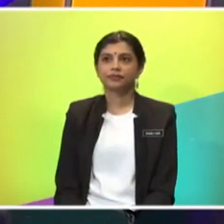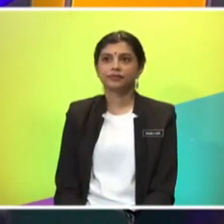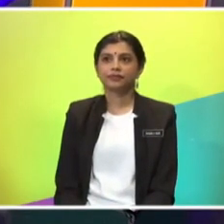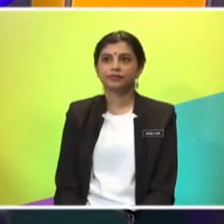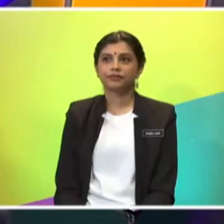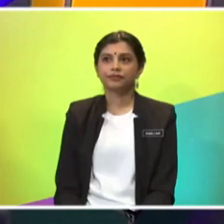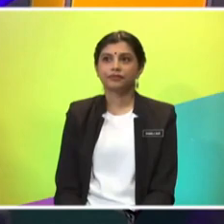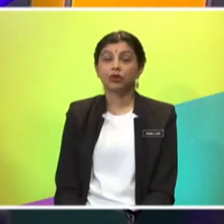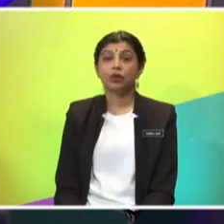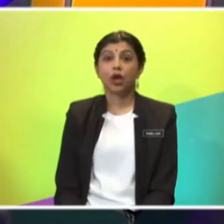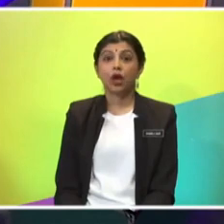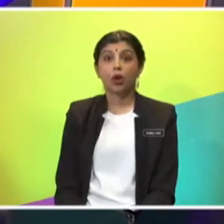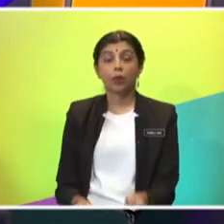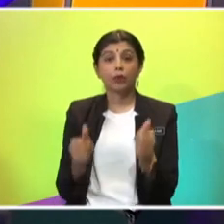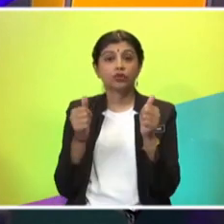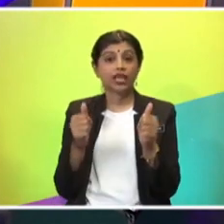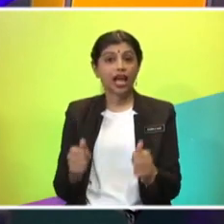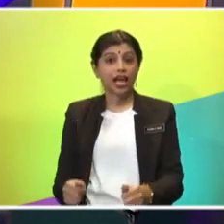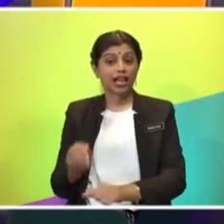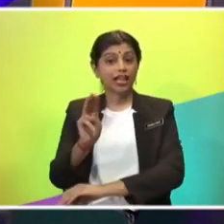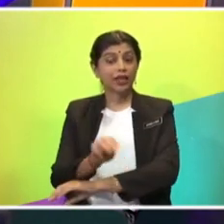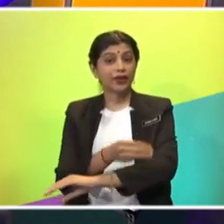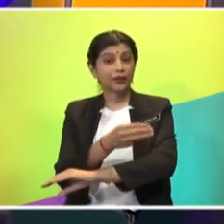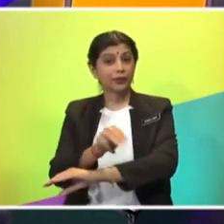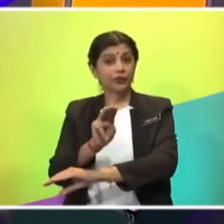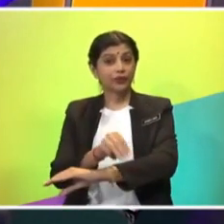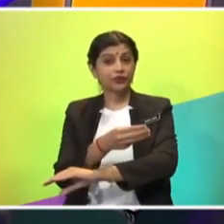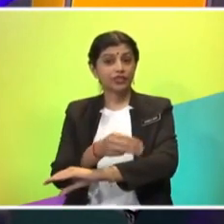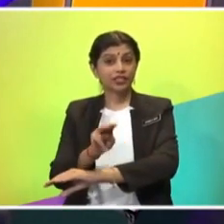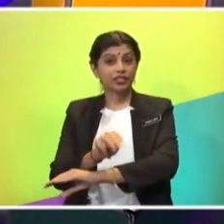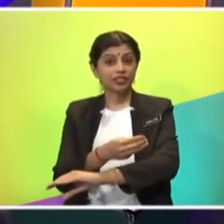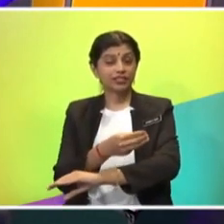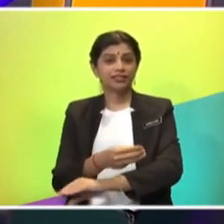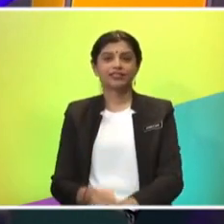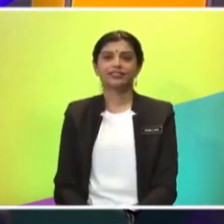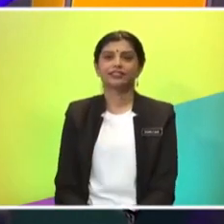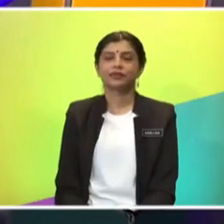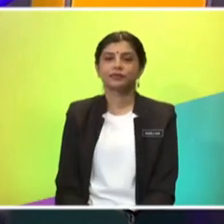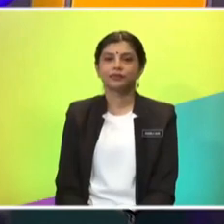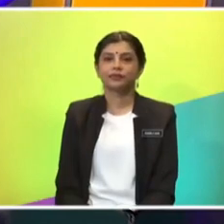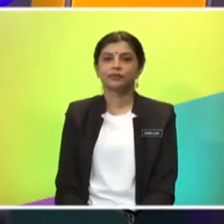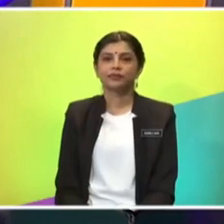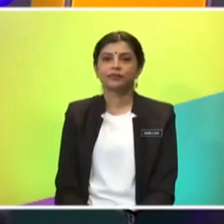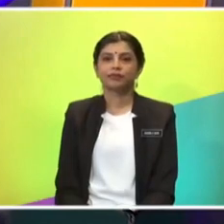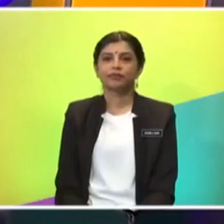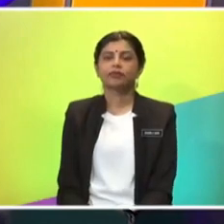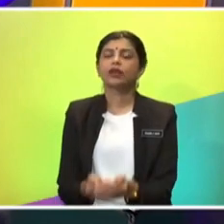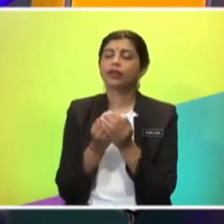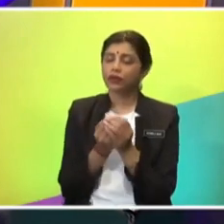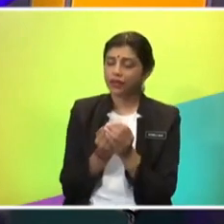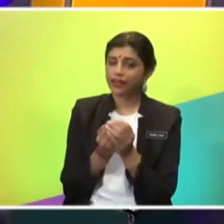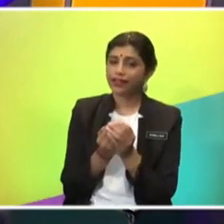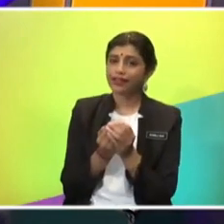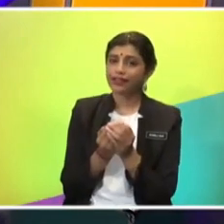Music star. Wah, nak jadi? Music star. Music star. Wow, kita doakan moga